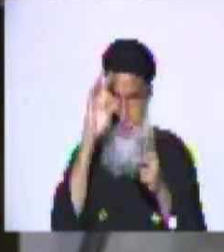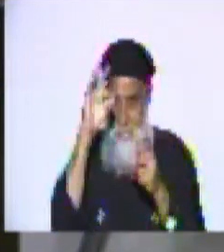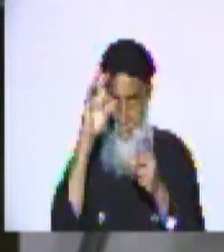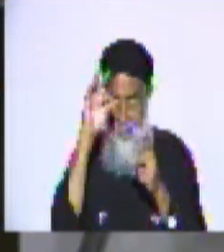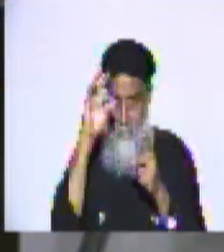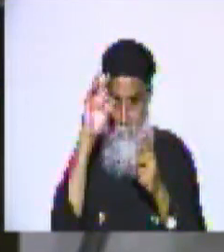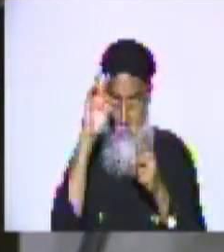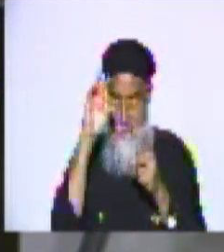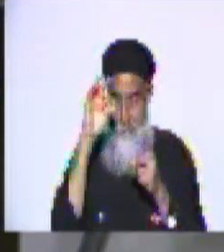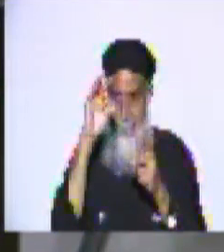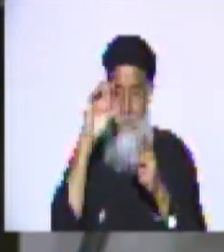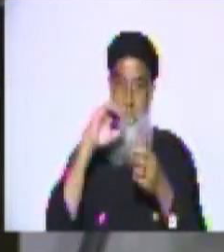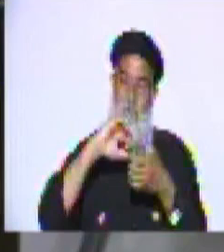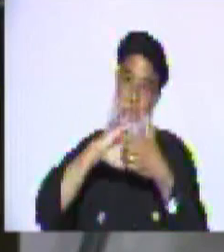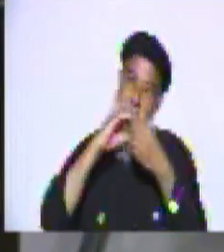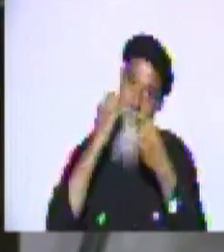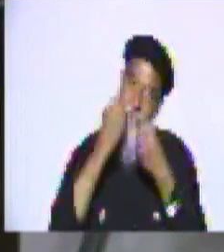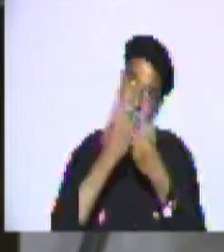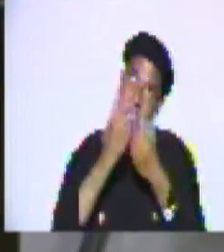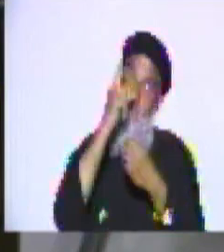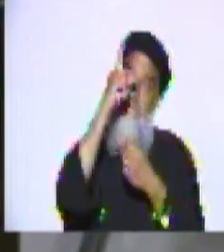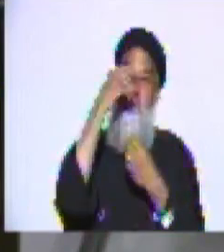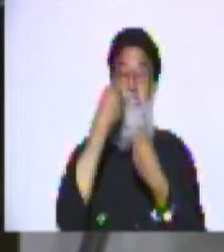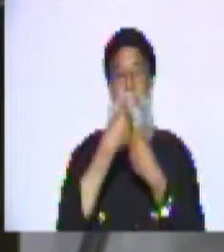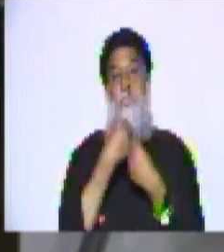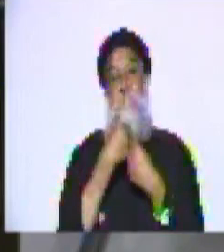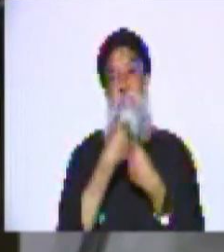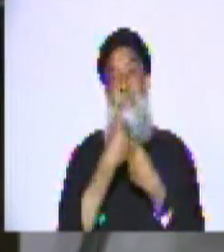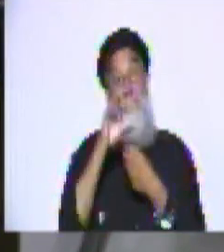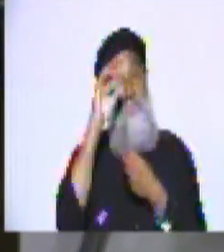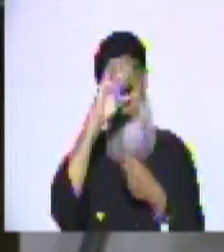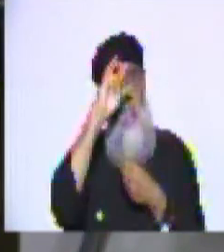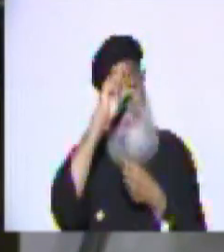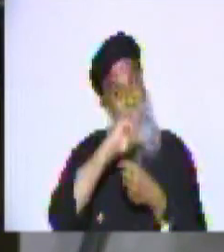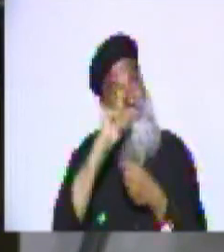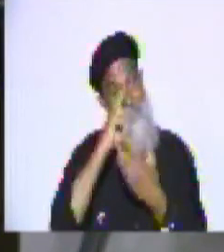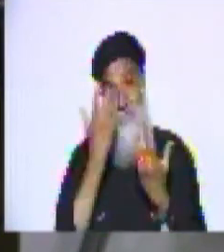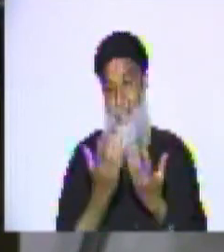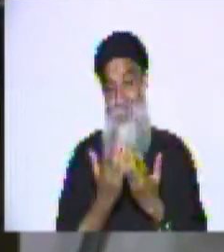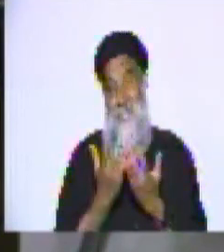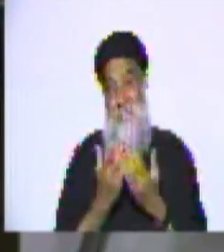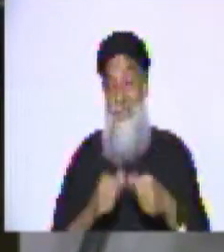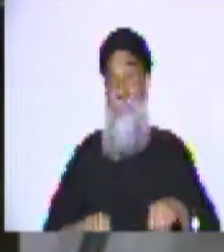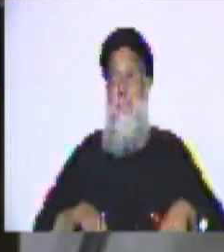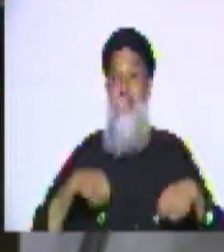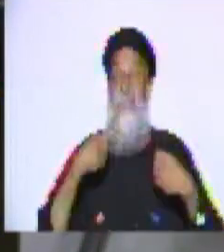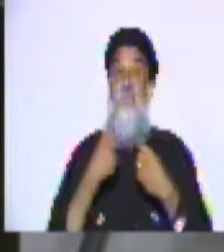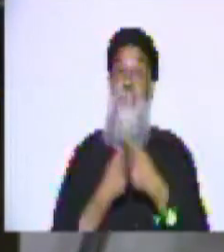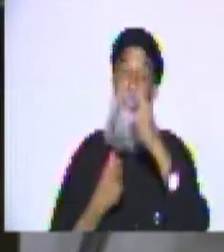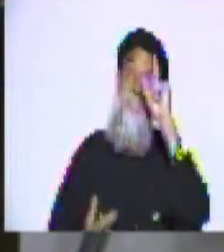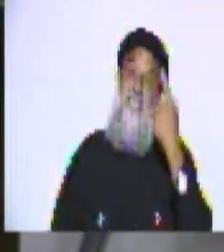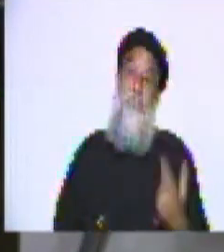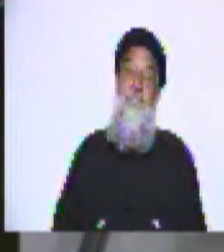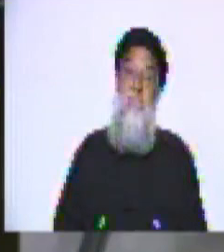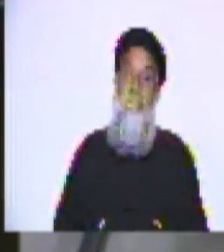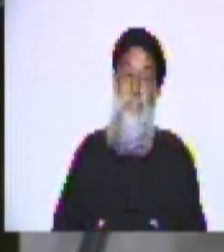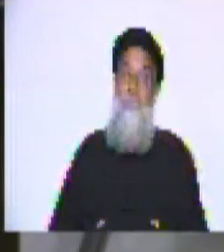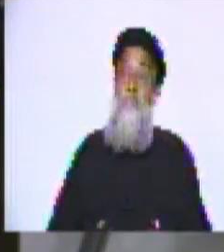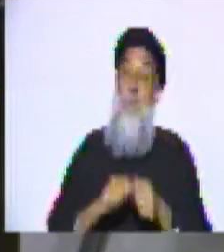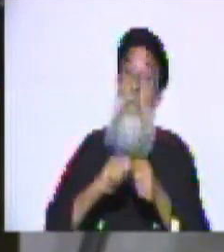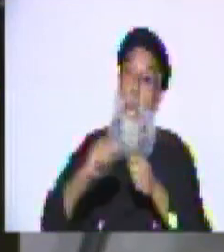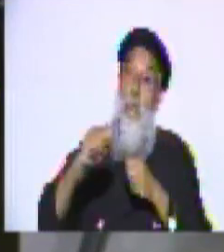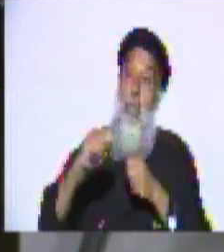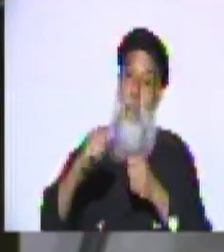الخير مرتبط بحياتنا مع ربنا. لو انسان مش عايش مع ربنا، طب هيبعد عن الشر